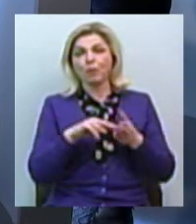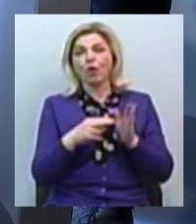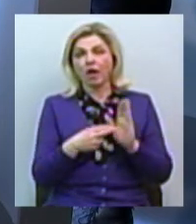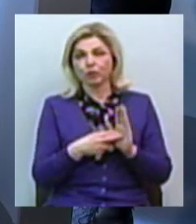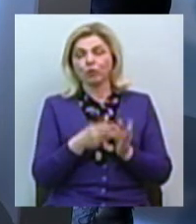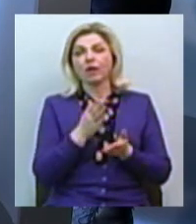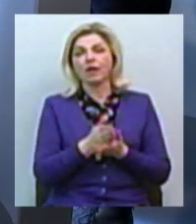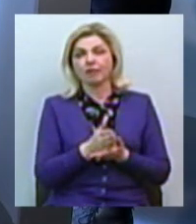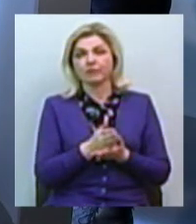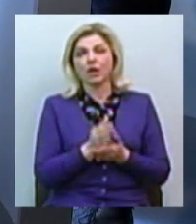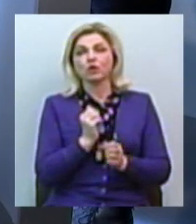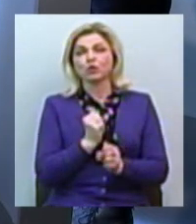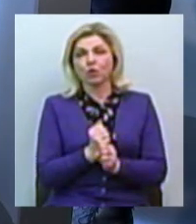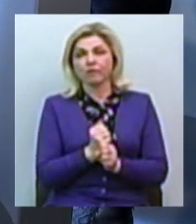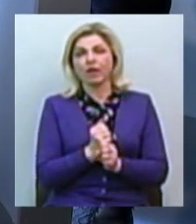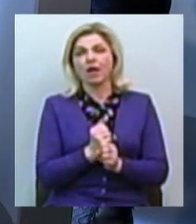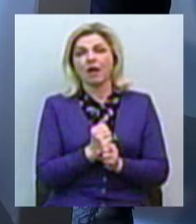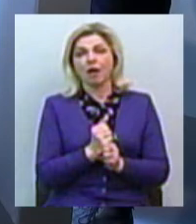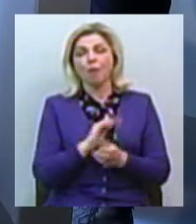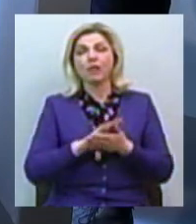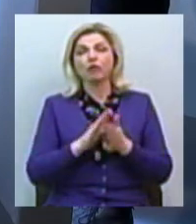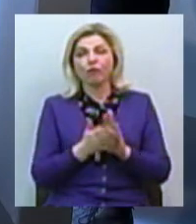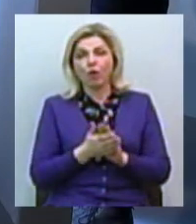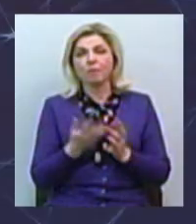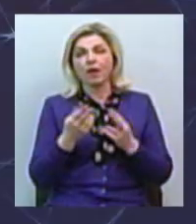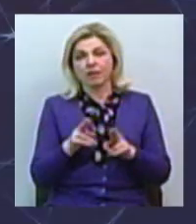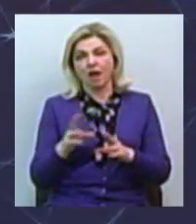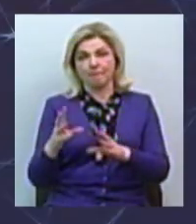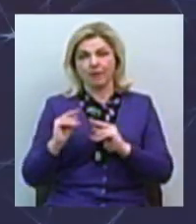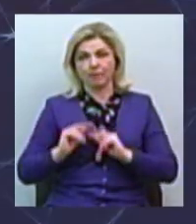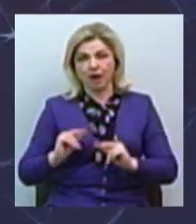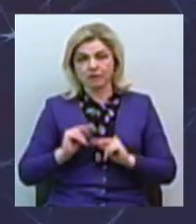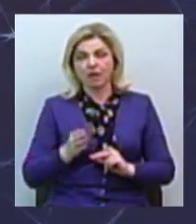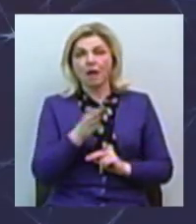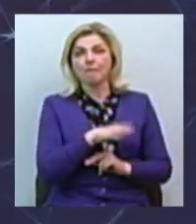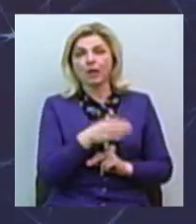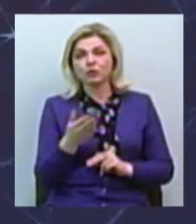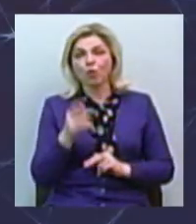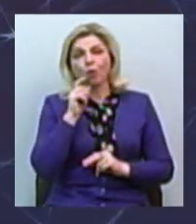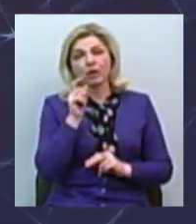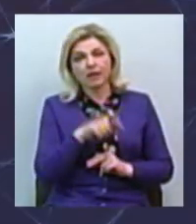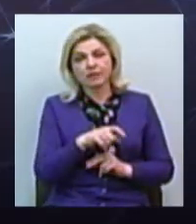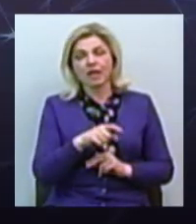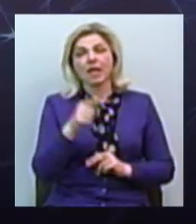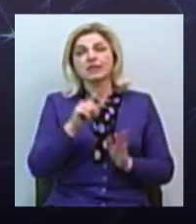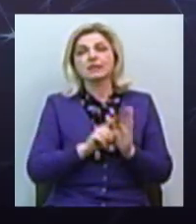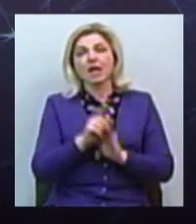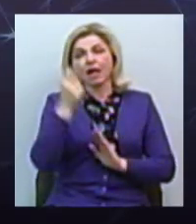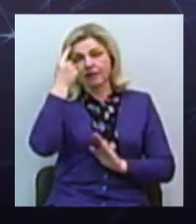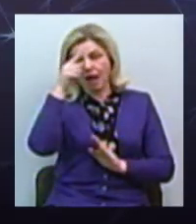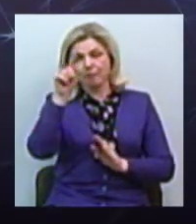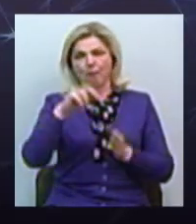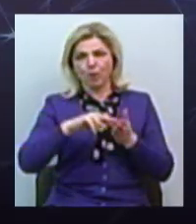є зробити платформ для співпраці між українськими стартап-проєктами